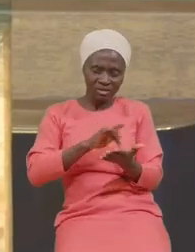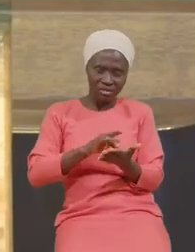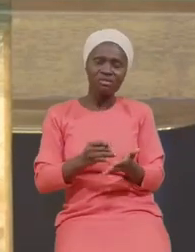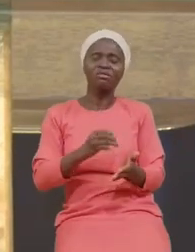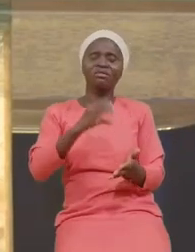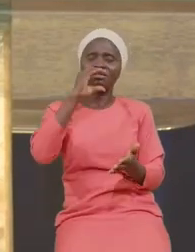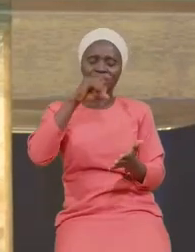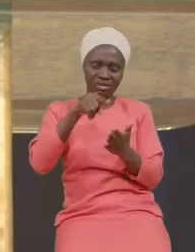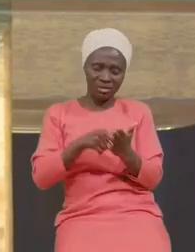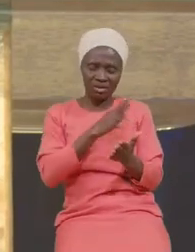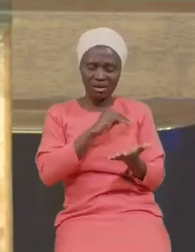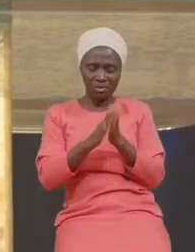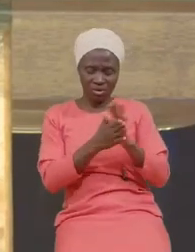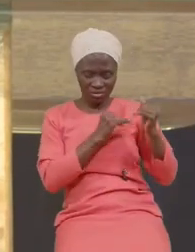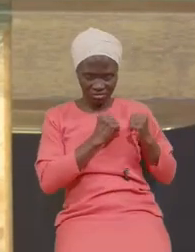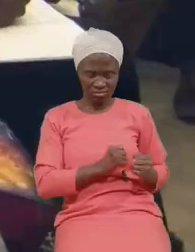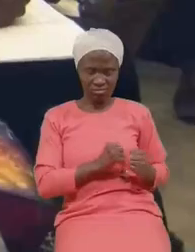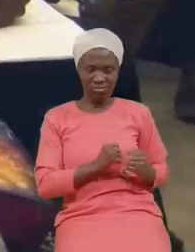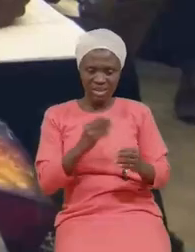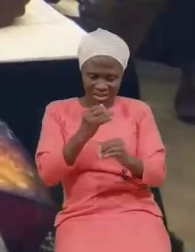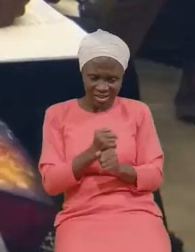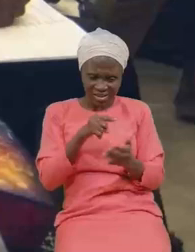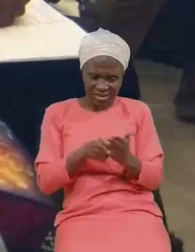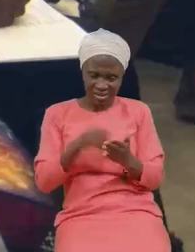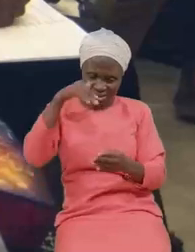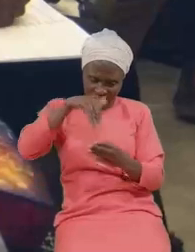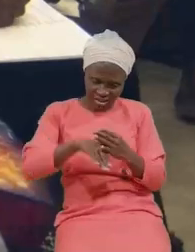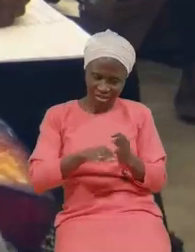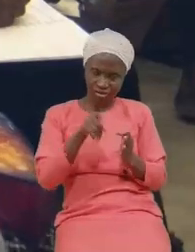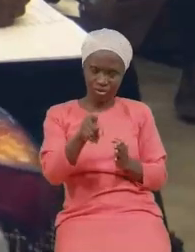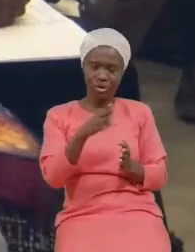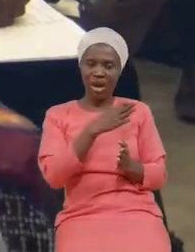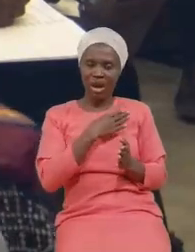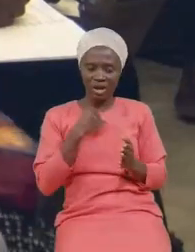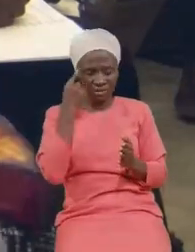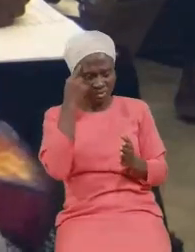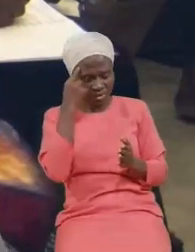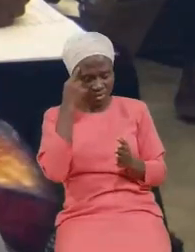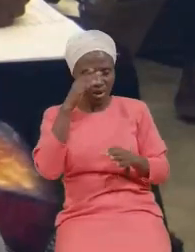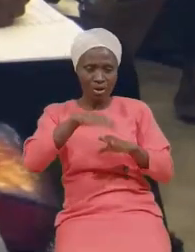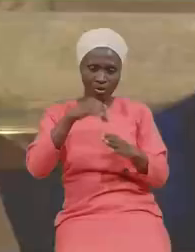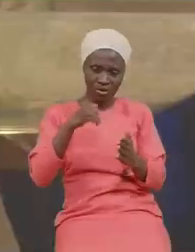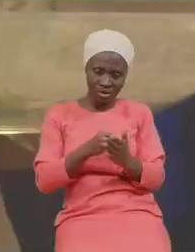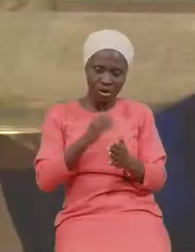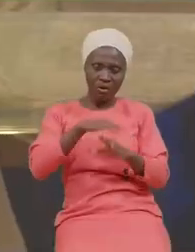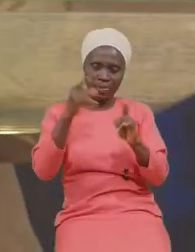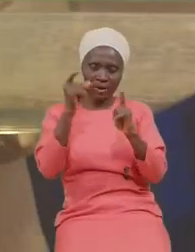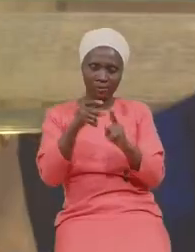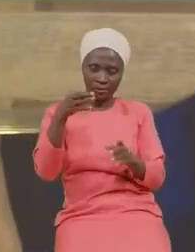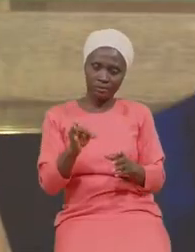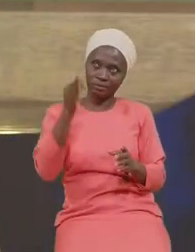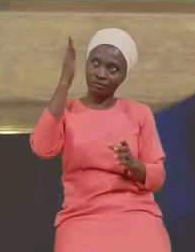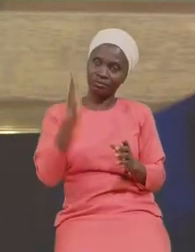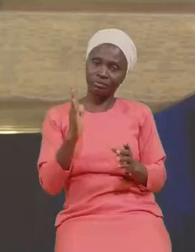sois courageux englouti ceci et médite ceci me dites sur la Parole de Dieu que je